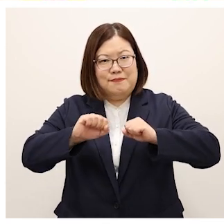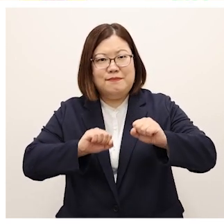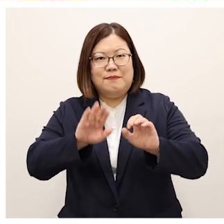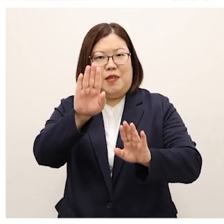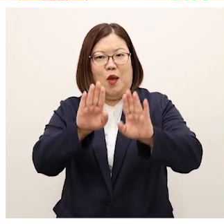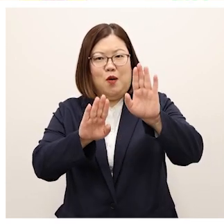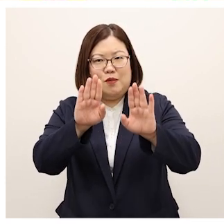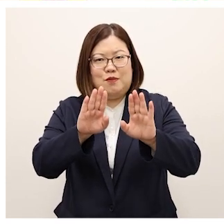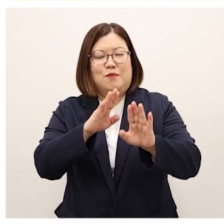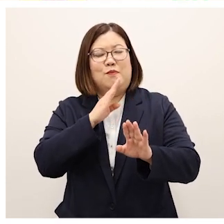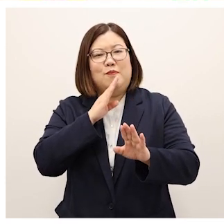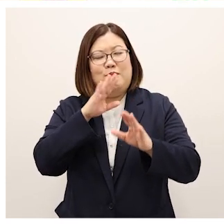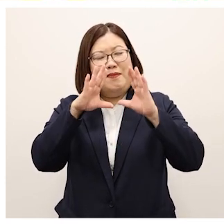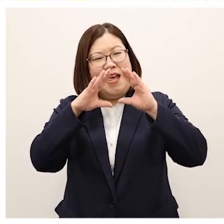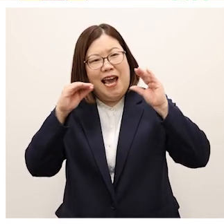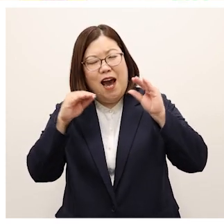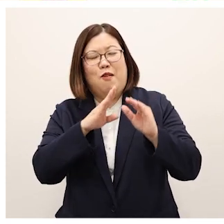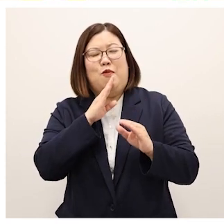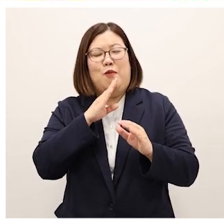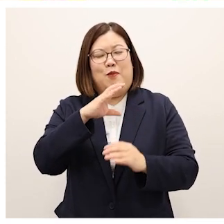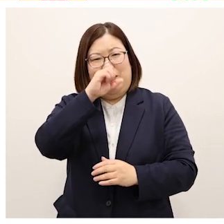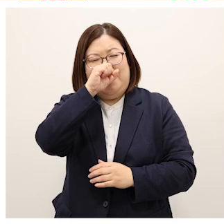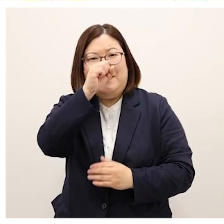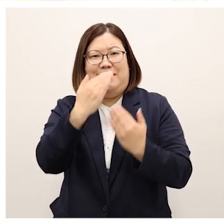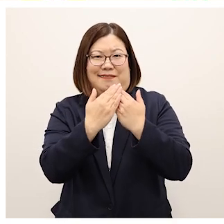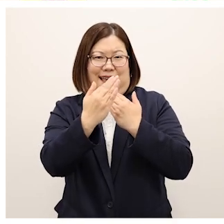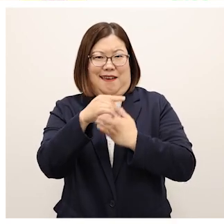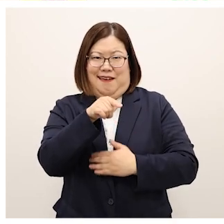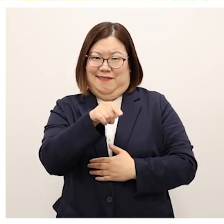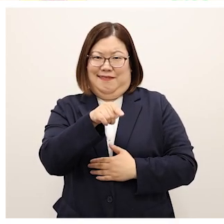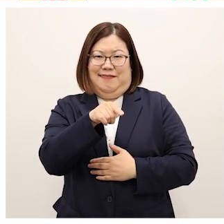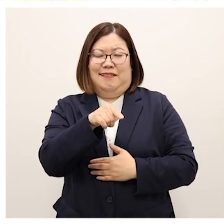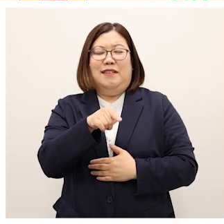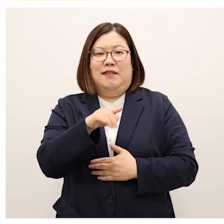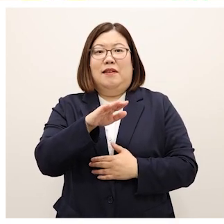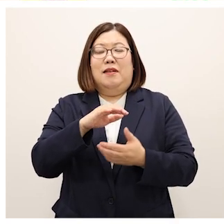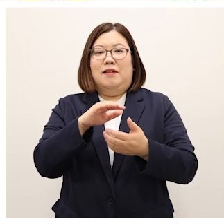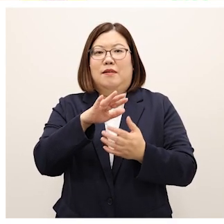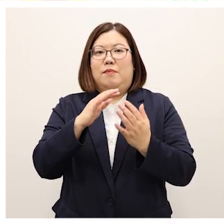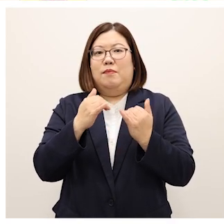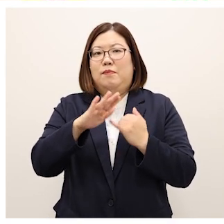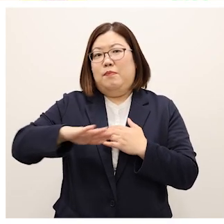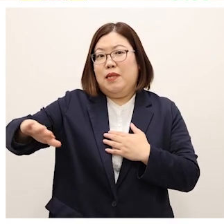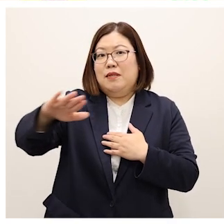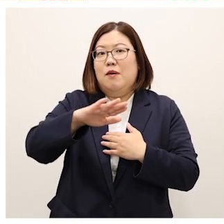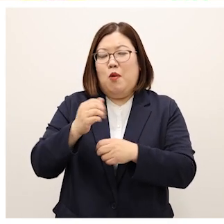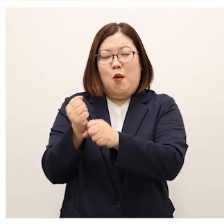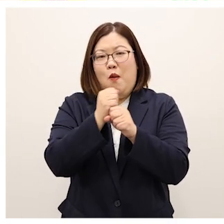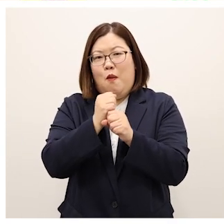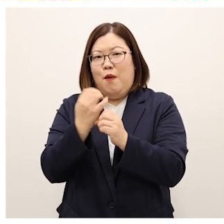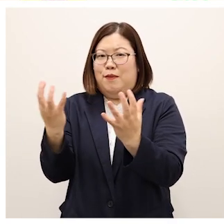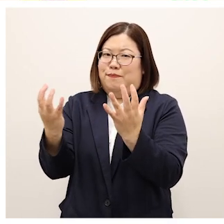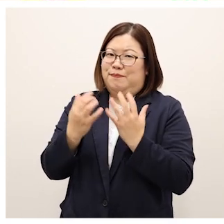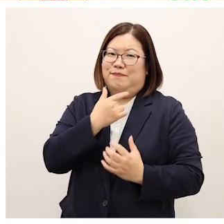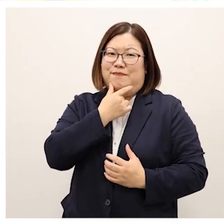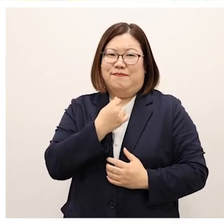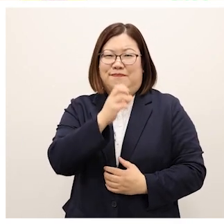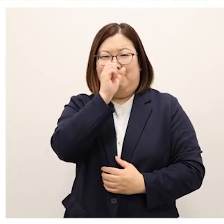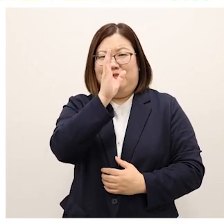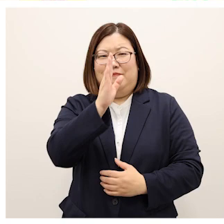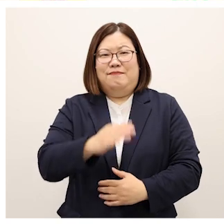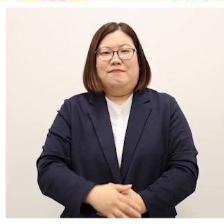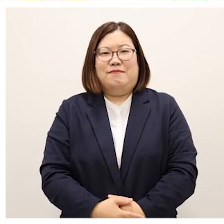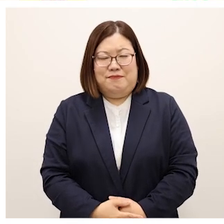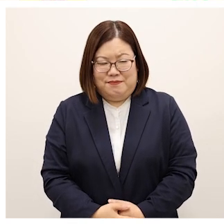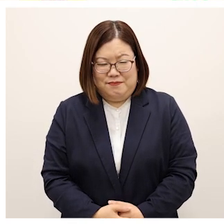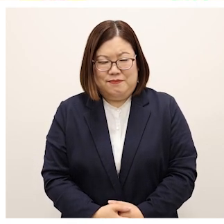りました。皆さんの勇姿と笑顔が本当に素敵ですので、市民の皆様もぜひお越しいただ